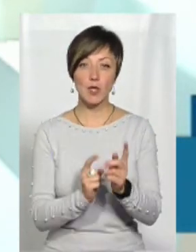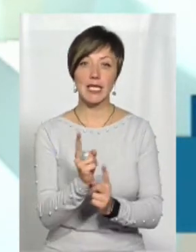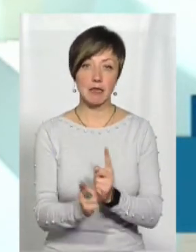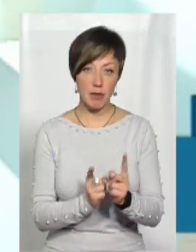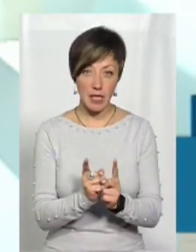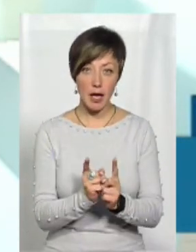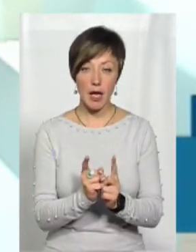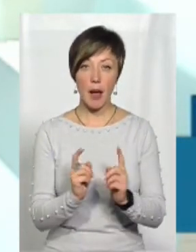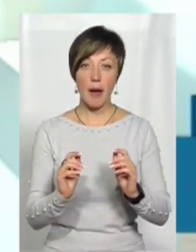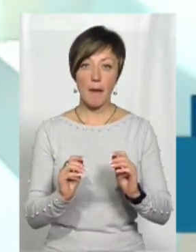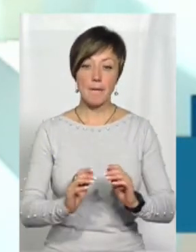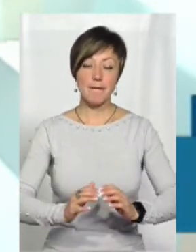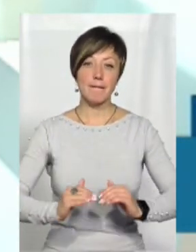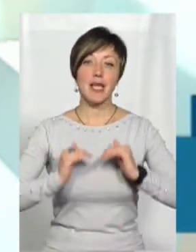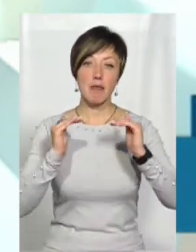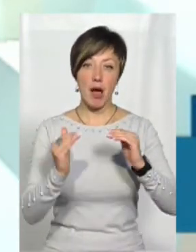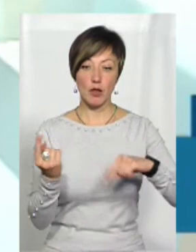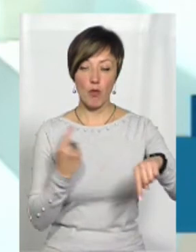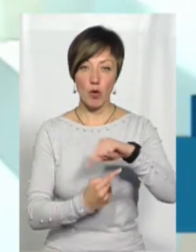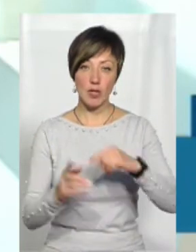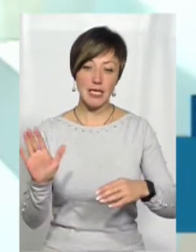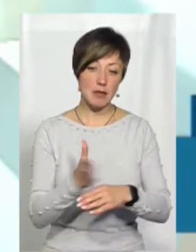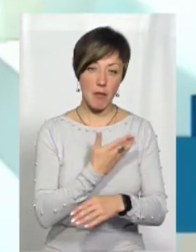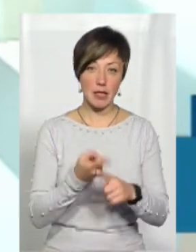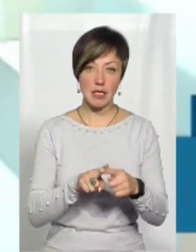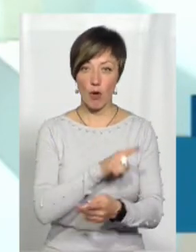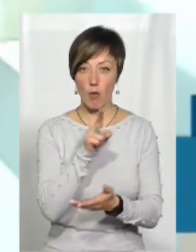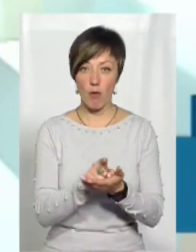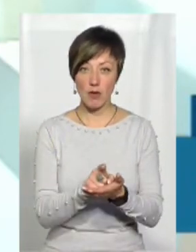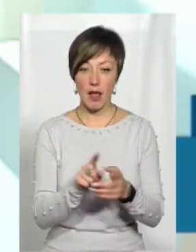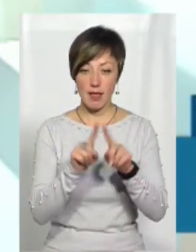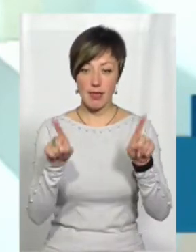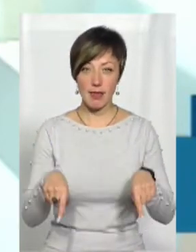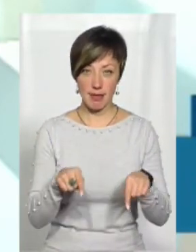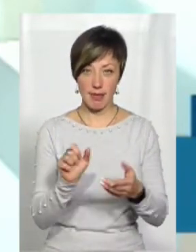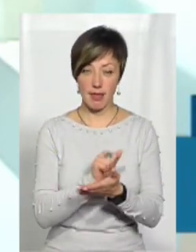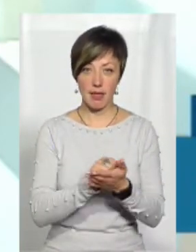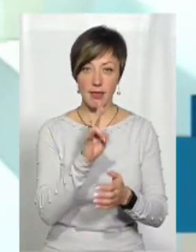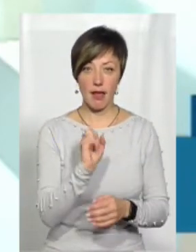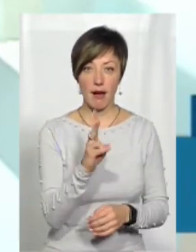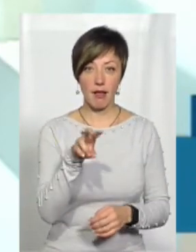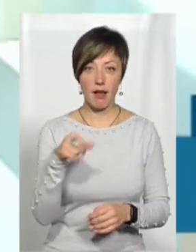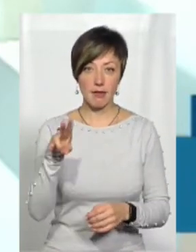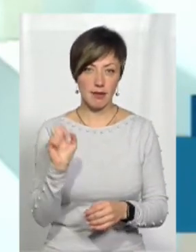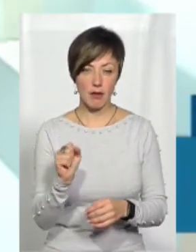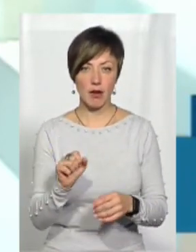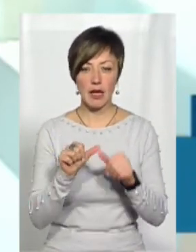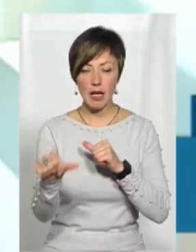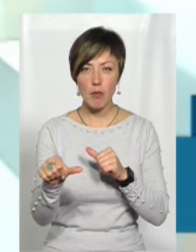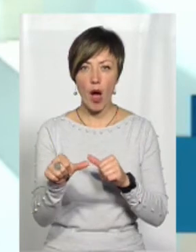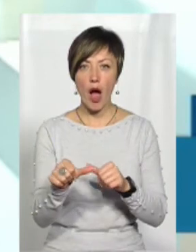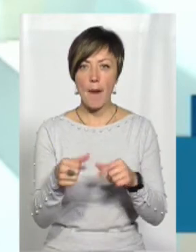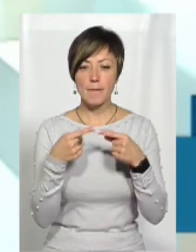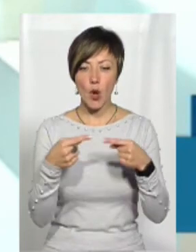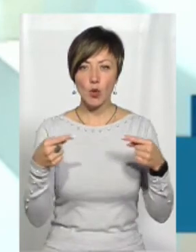зміни, піднімати обороти, знімати цей обов'язок про накладні, крім продукції на складну